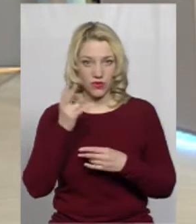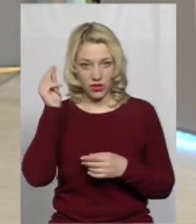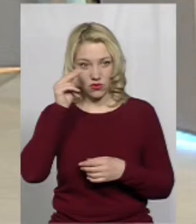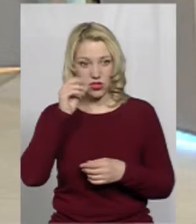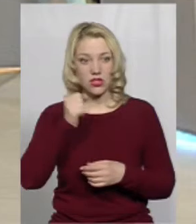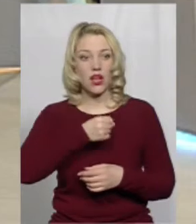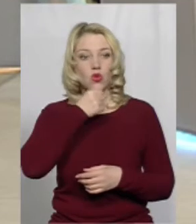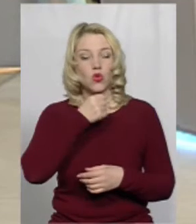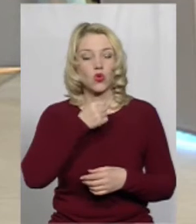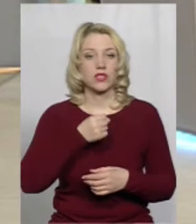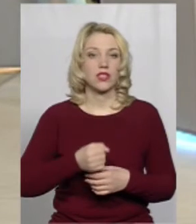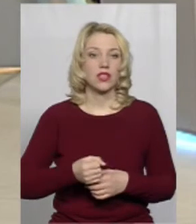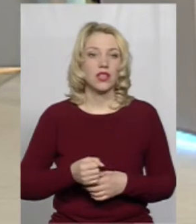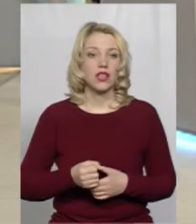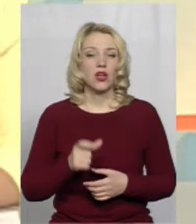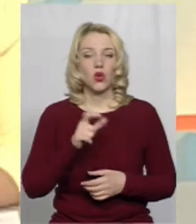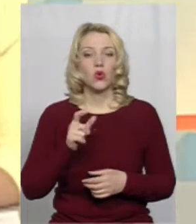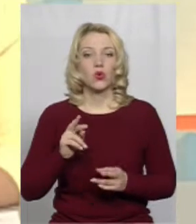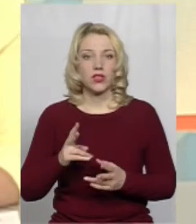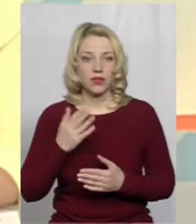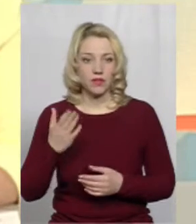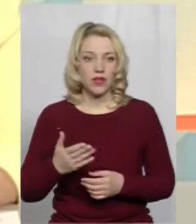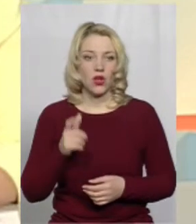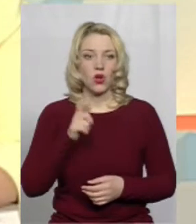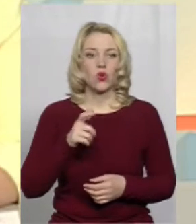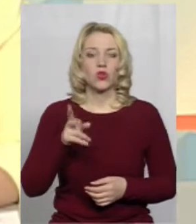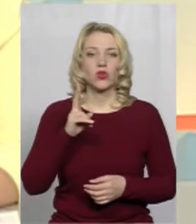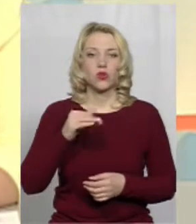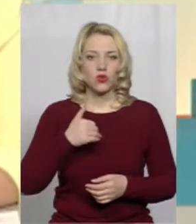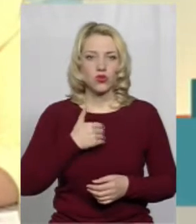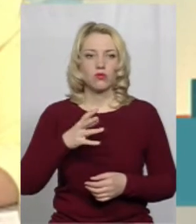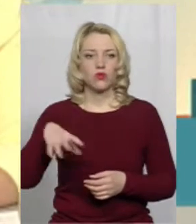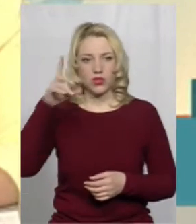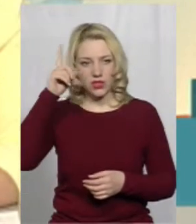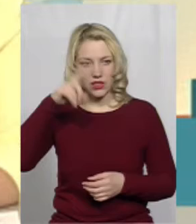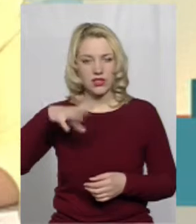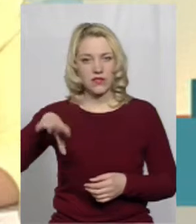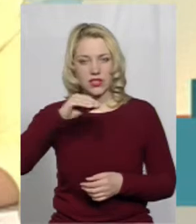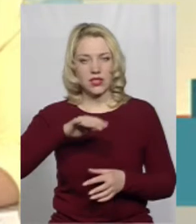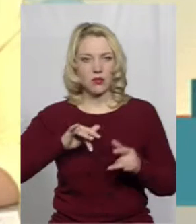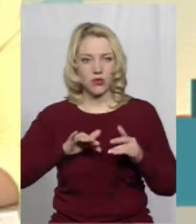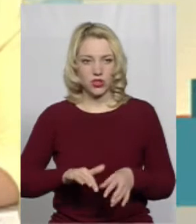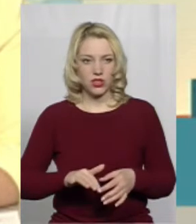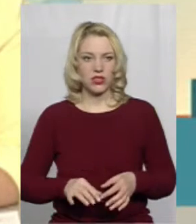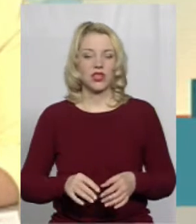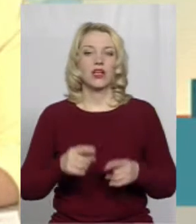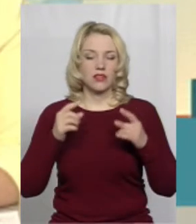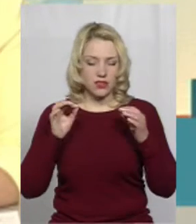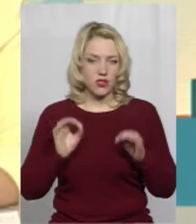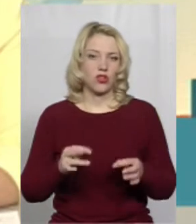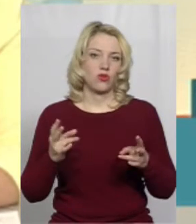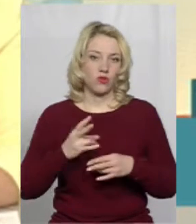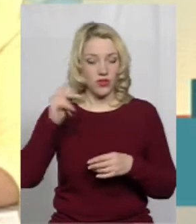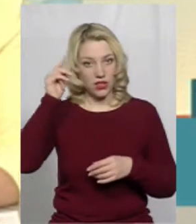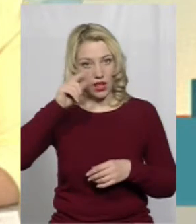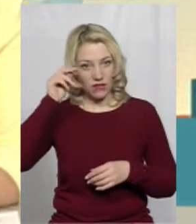а дорослі, зрілі люди? Люди, які хочуть сьогодні бути в курсі всіх подій, звичайно, повинні